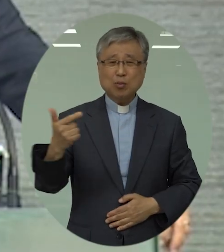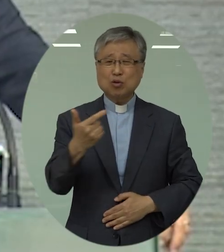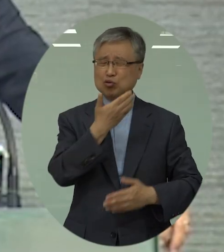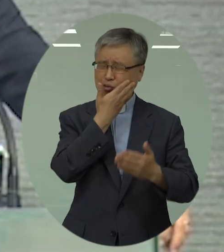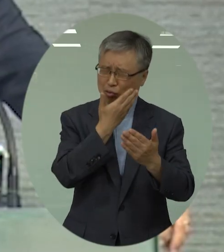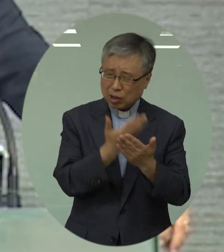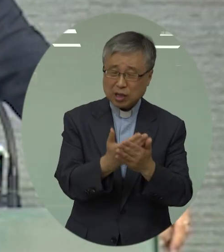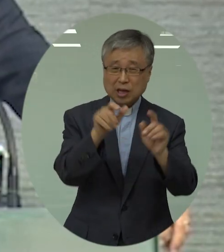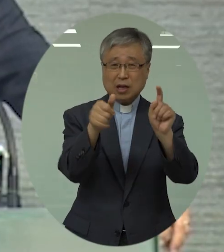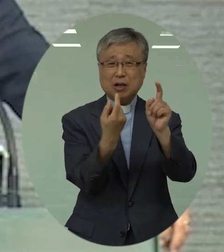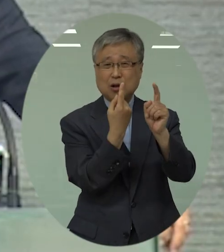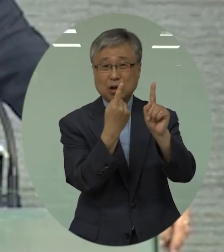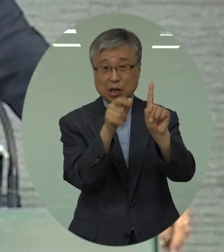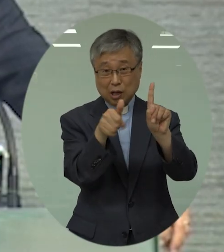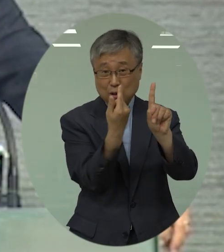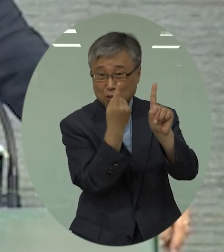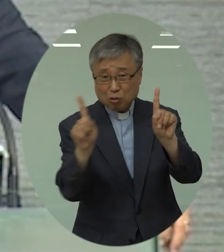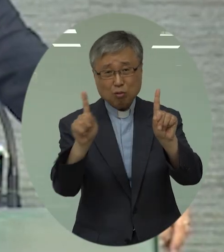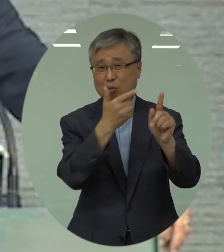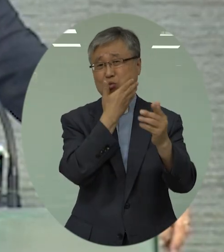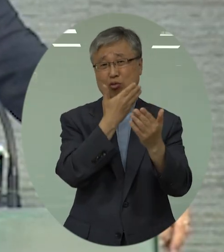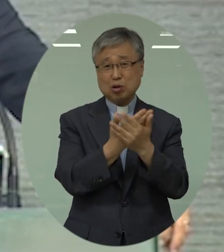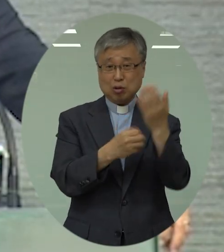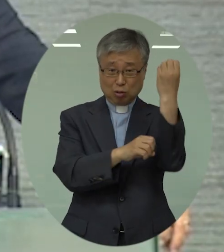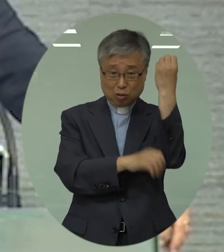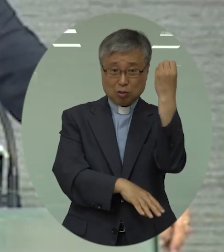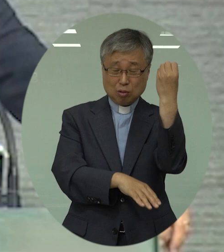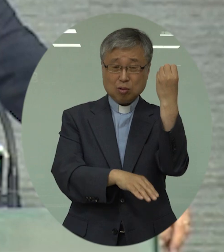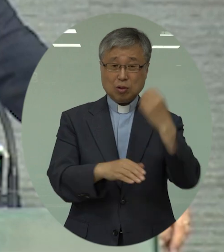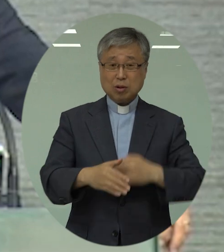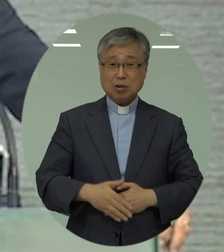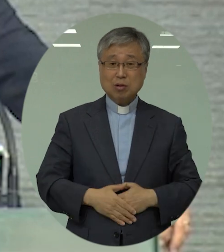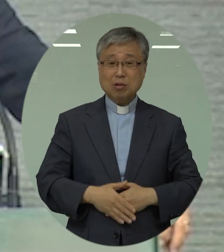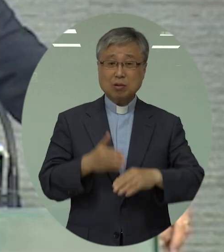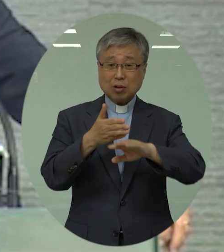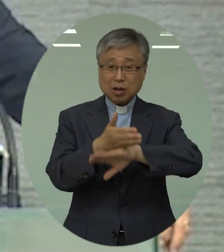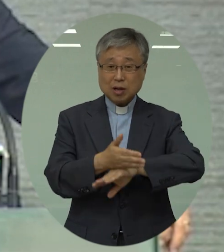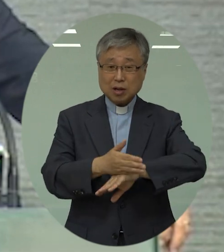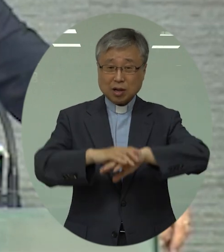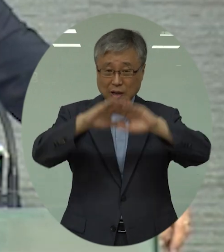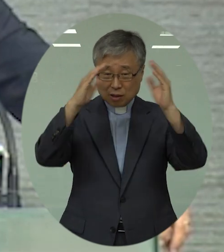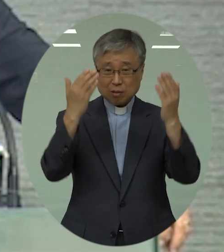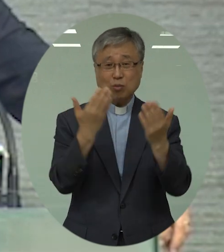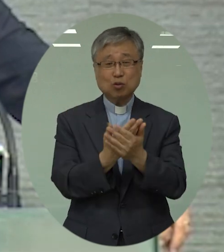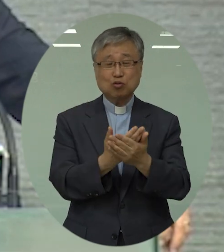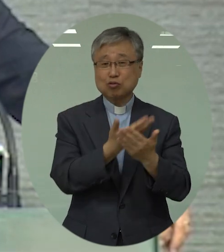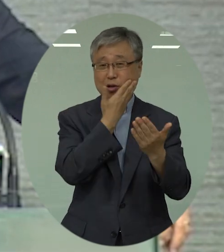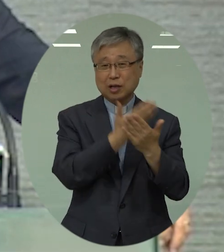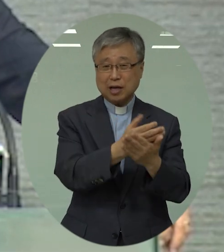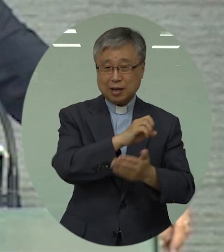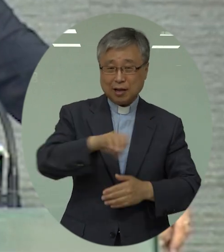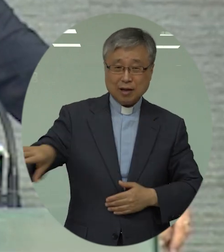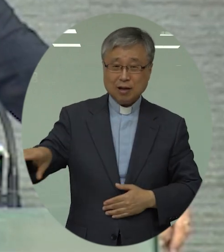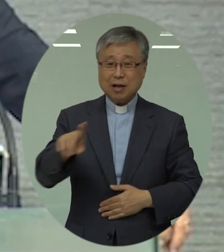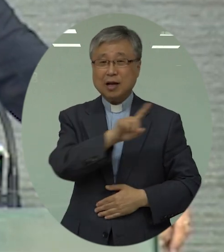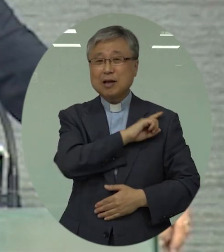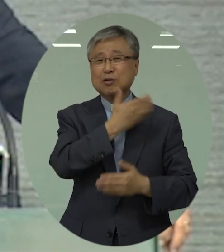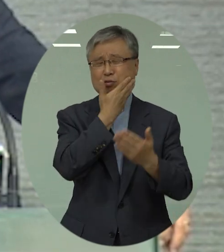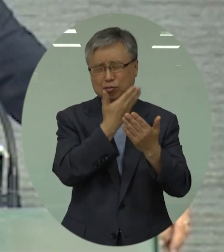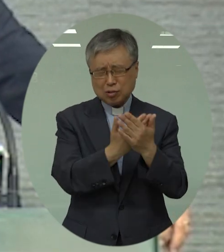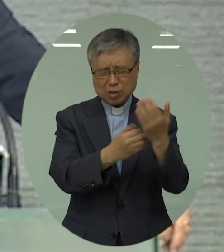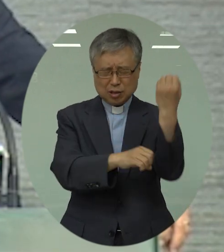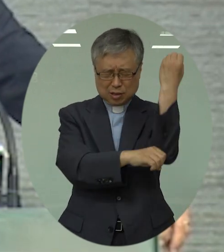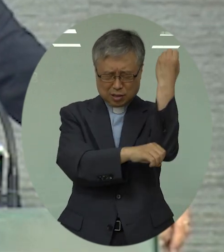중요하다고 생각해요. 이게 기초예요, 이게 기초. 그러니까 지금 뒤늦게 온 사람들은 가장 중요한 거 다 잊어버렸어, 지금. 이게 가장 중요한